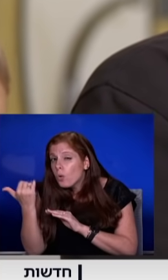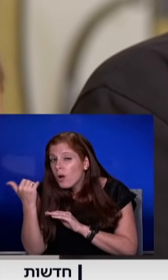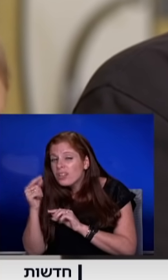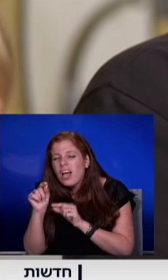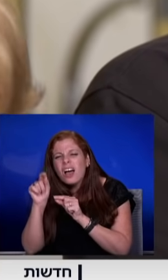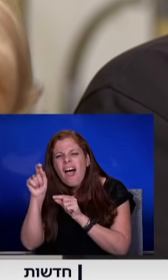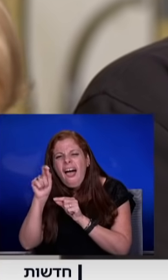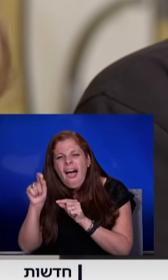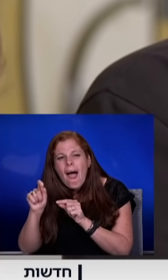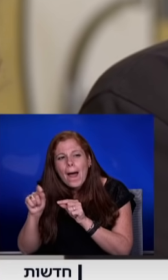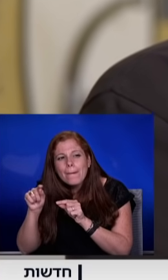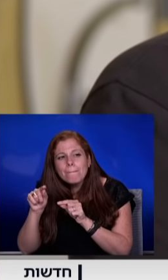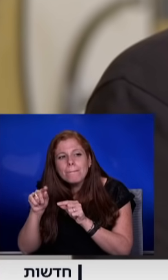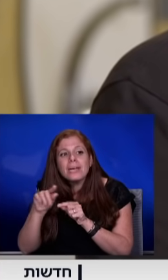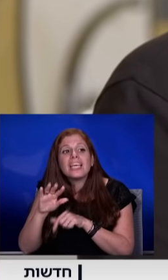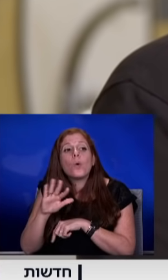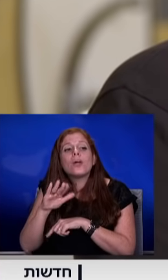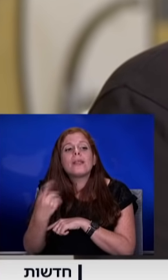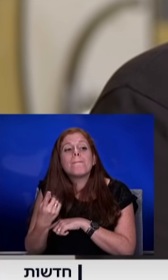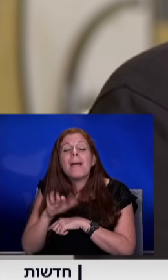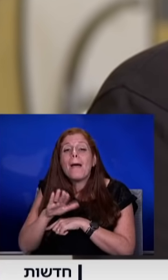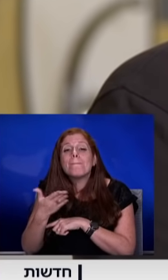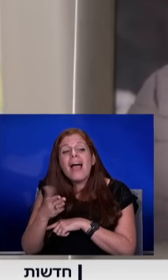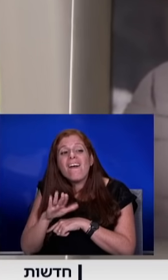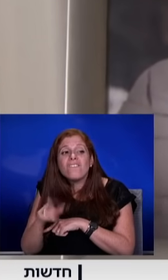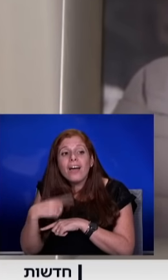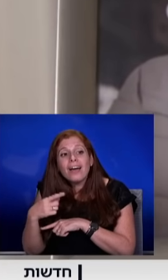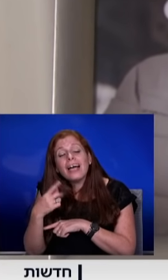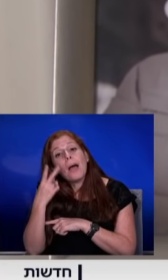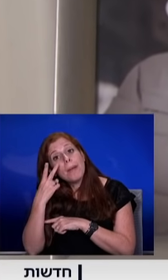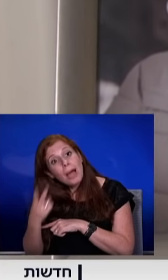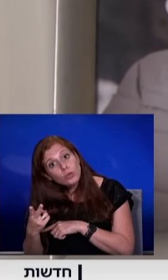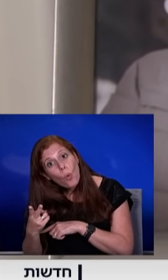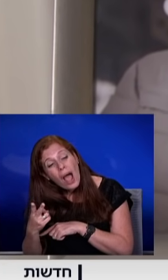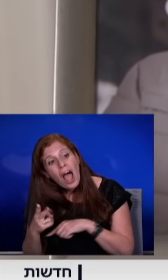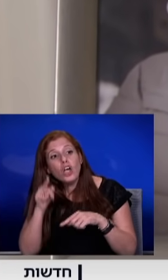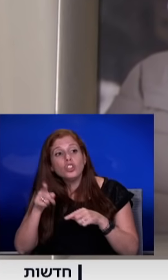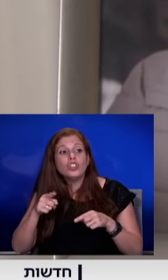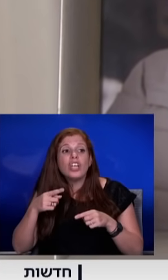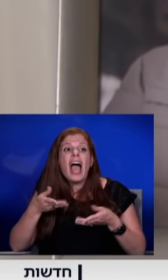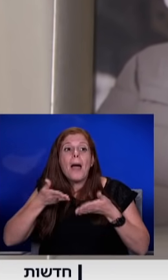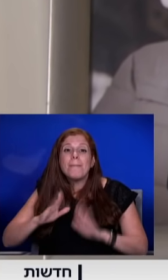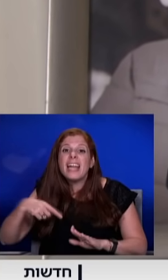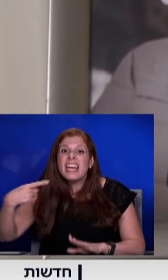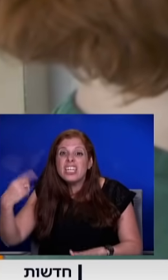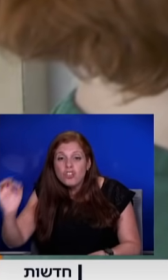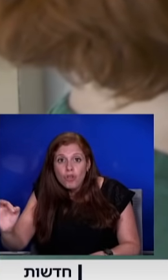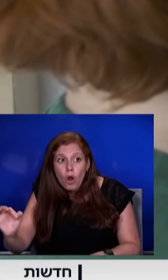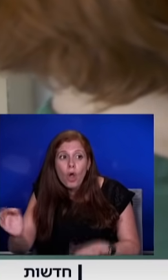בחרכים, כי הוא התהפך בקבר כמה וכמה פעמים אחרי שהוא ראה שבן הנין שלו נישא